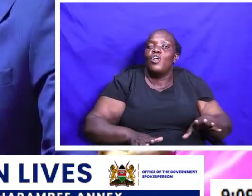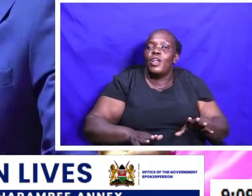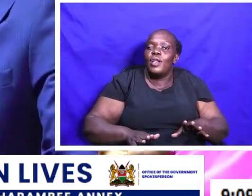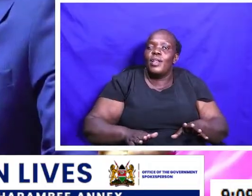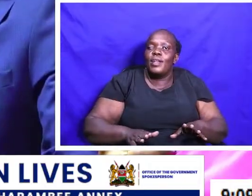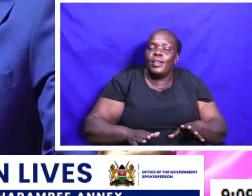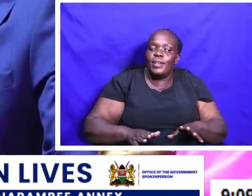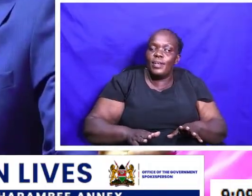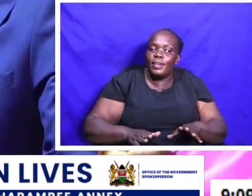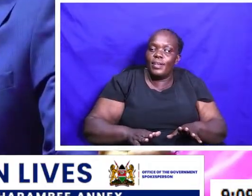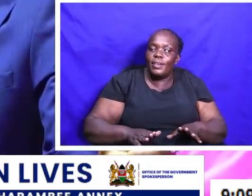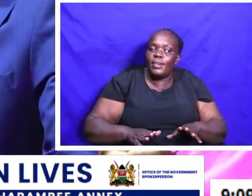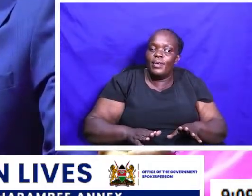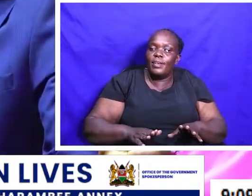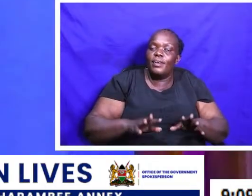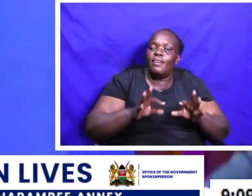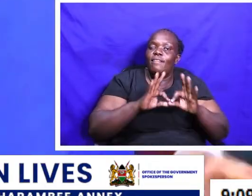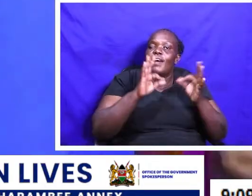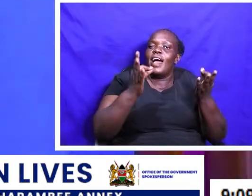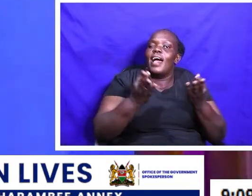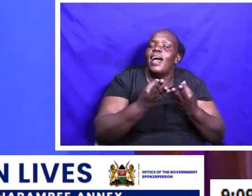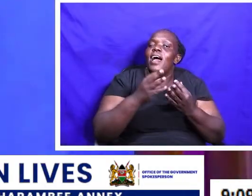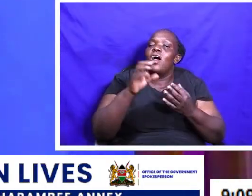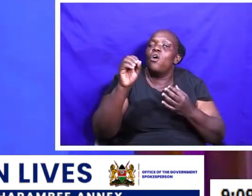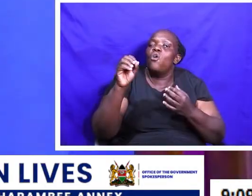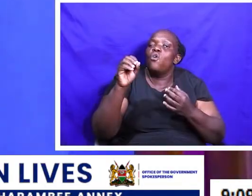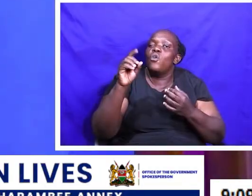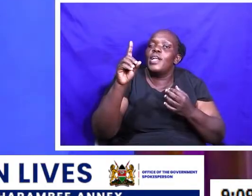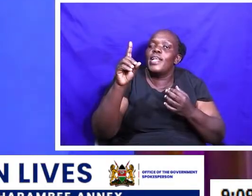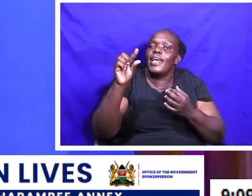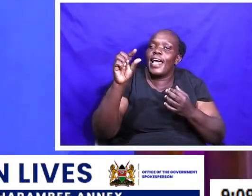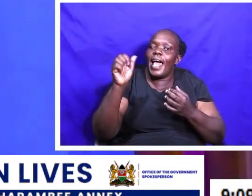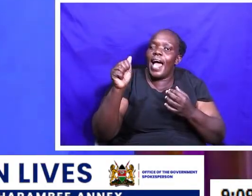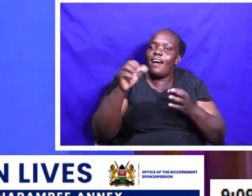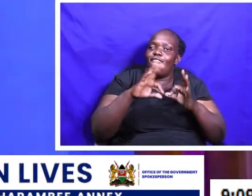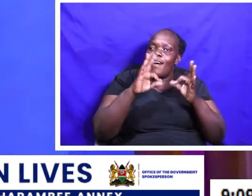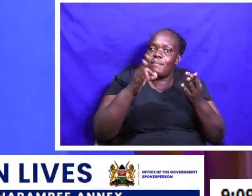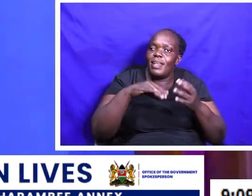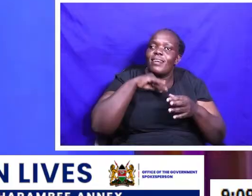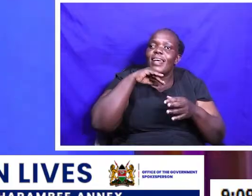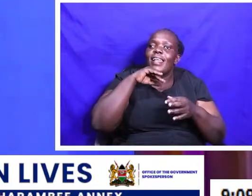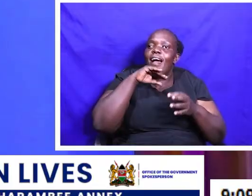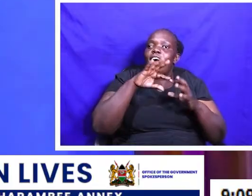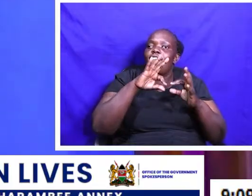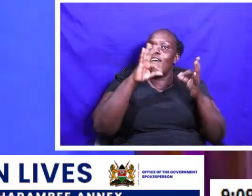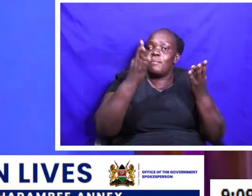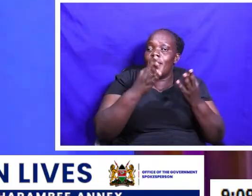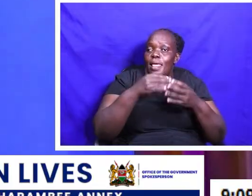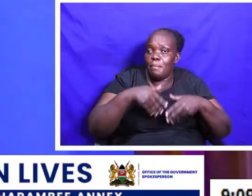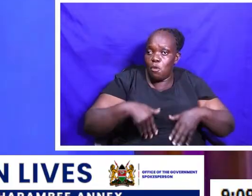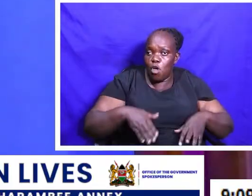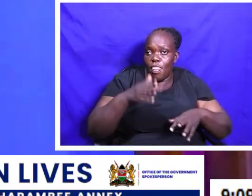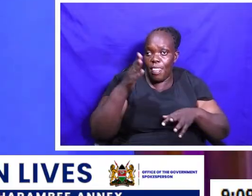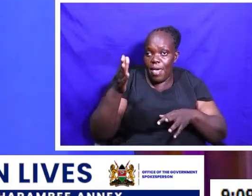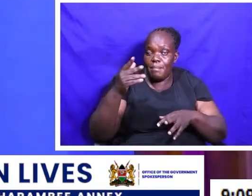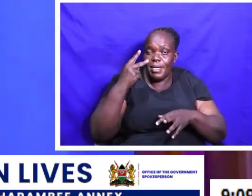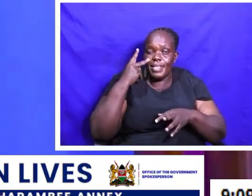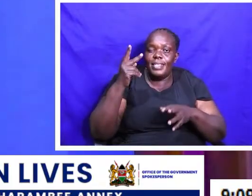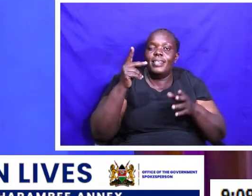nimezaliwa kwa family ya Jaramogi Oginga Odinga. Na mimi